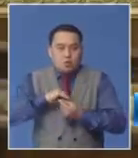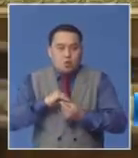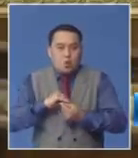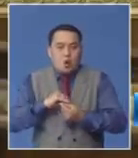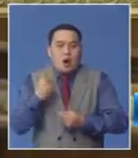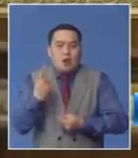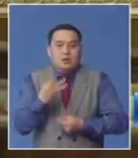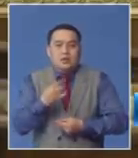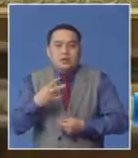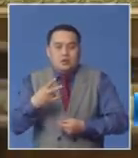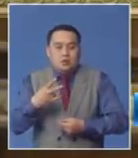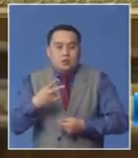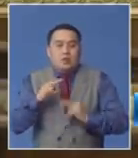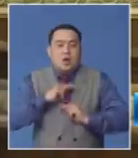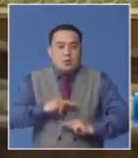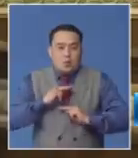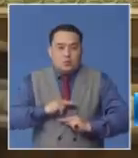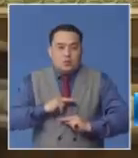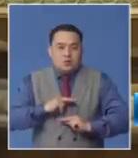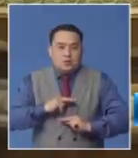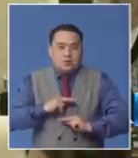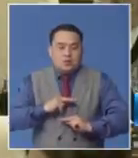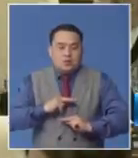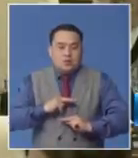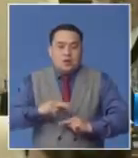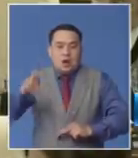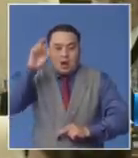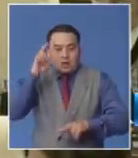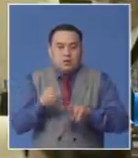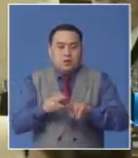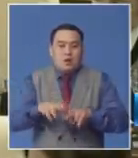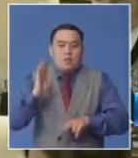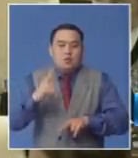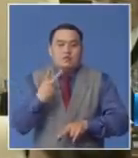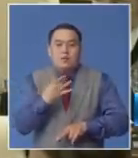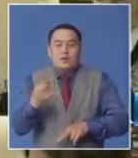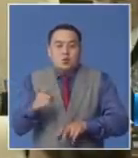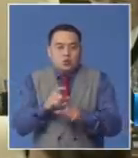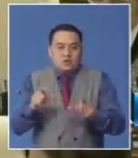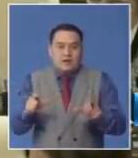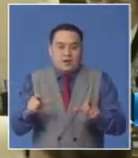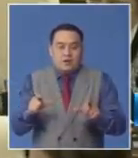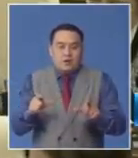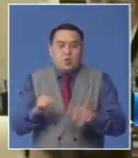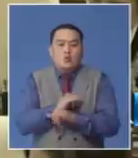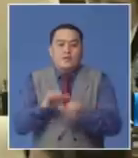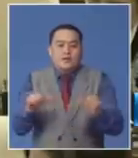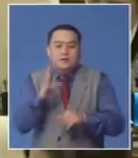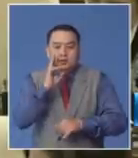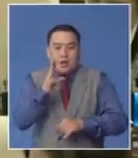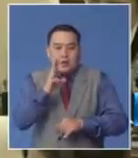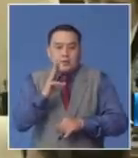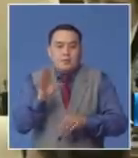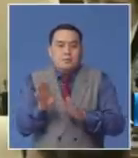менее одной трети наемных работников страны это более 2000000 человек вырастить заработная плата